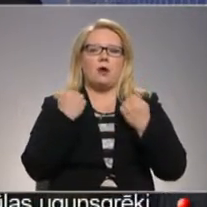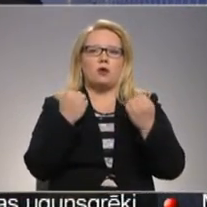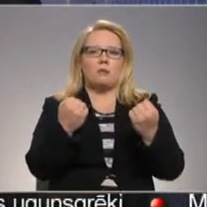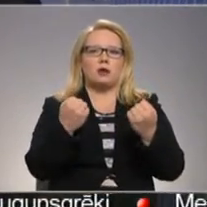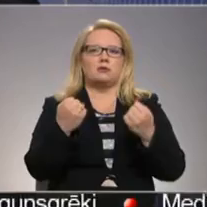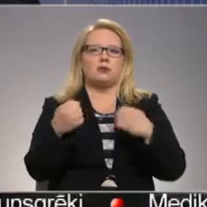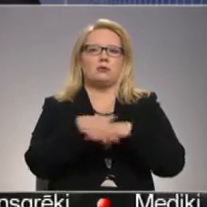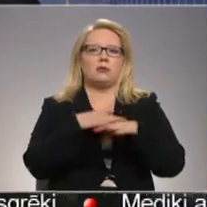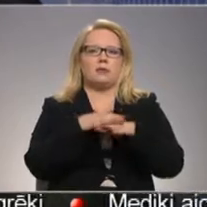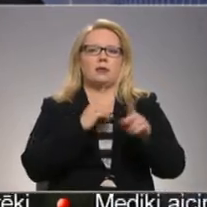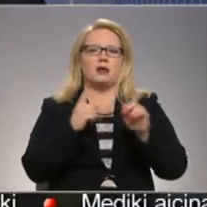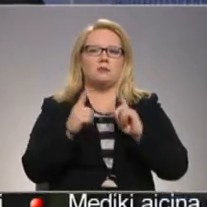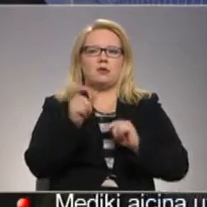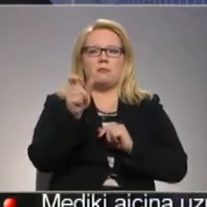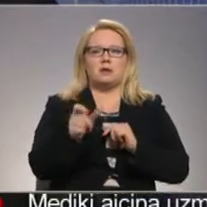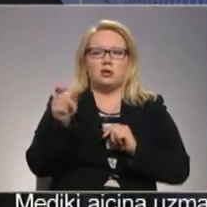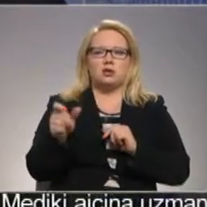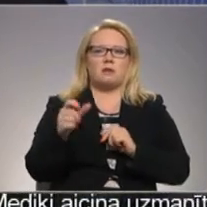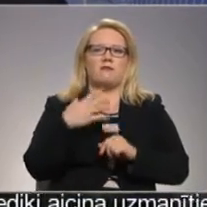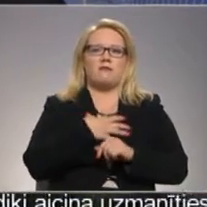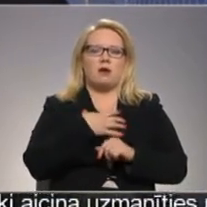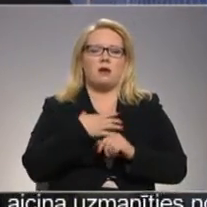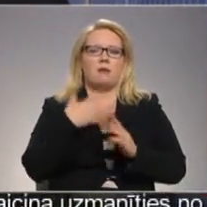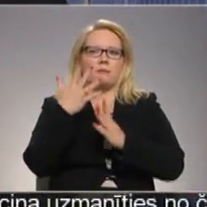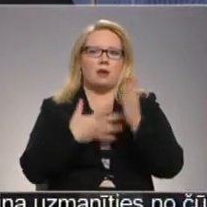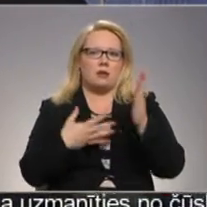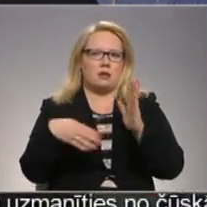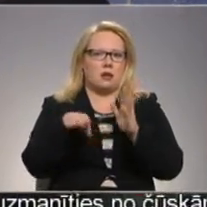autobraucējiem un sabiedriskā transporta pasažieriem, nu, ko viņiem vajag pierēķināt